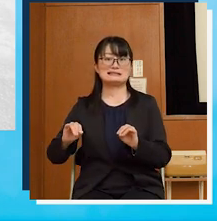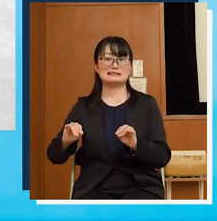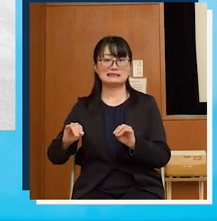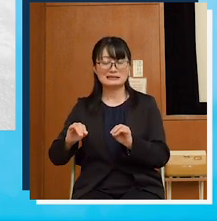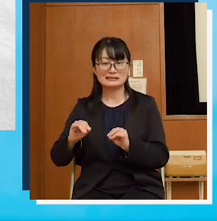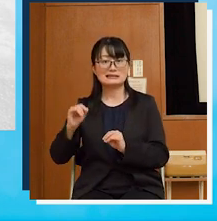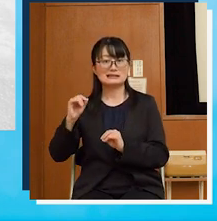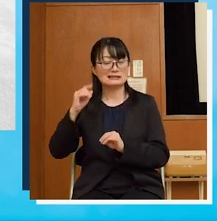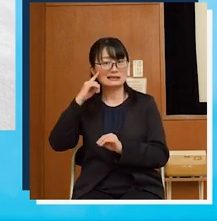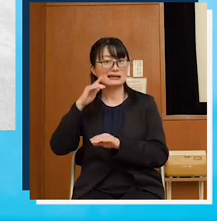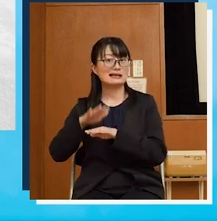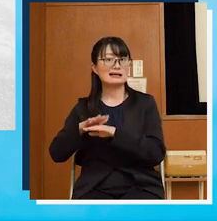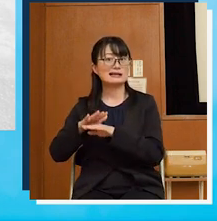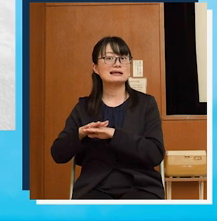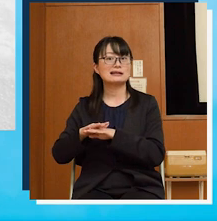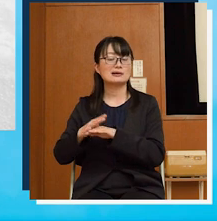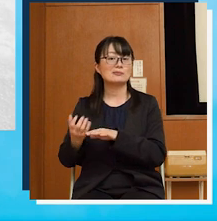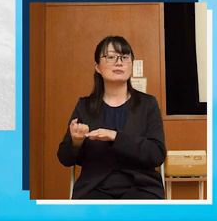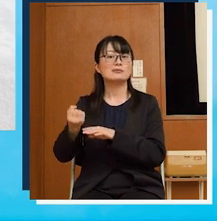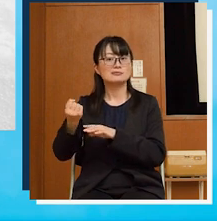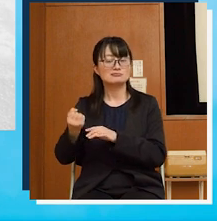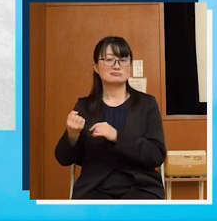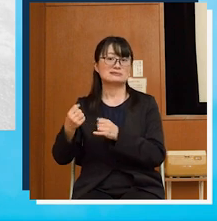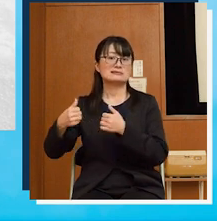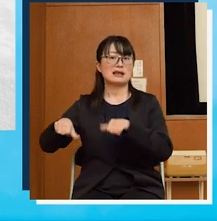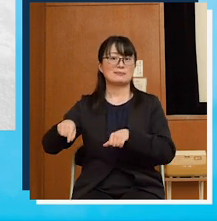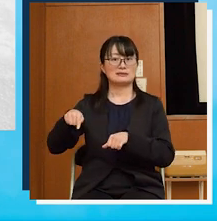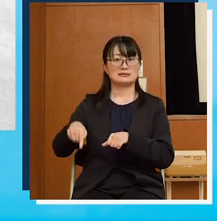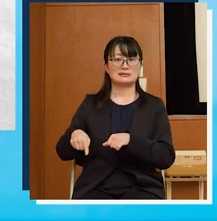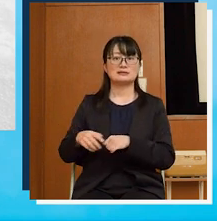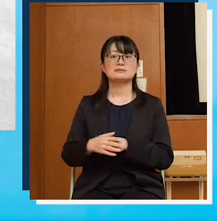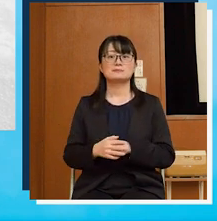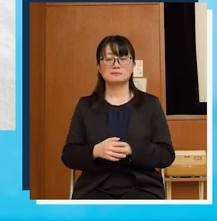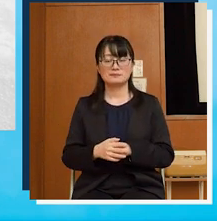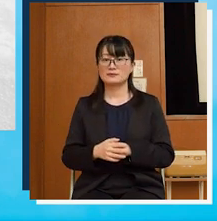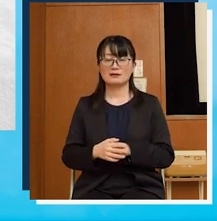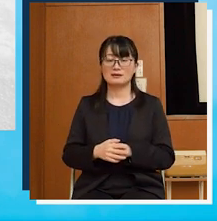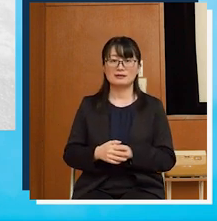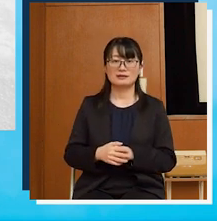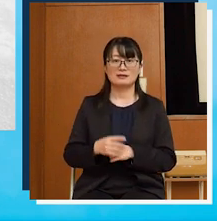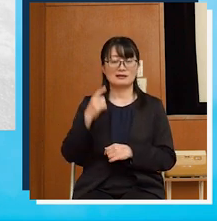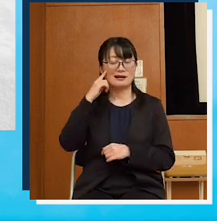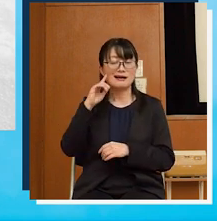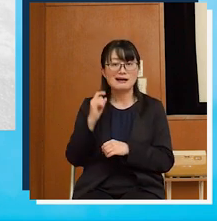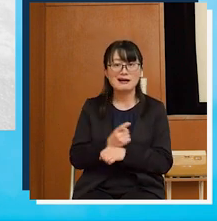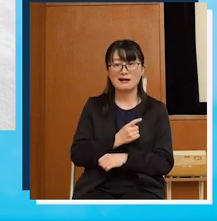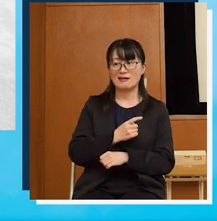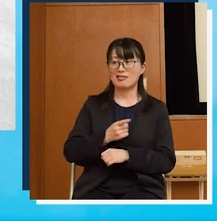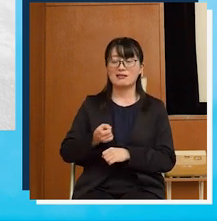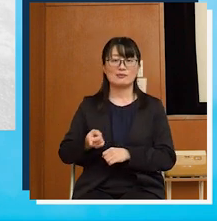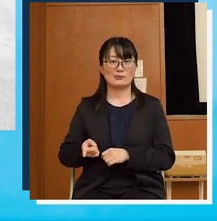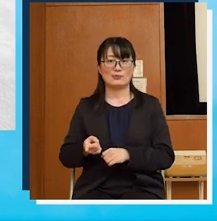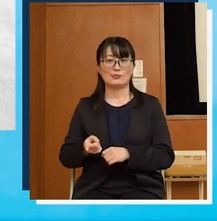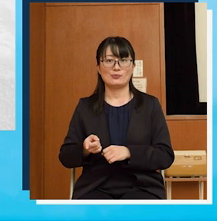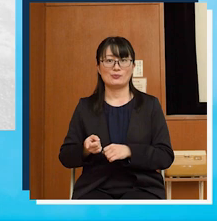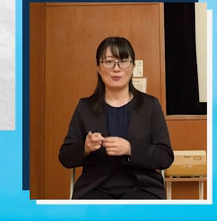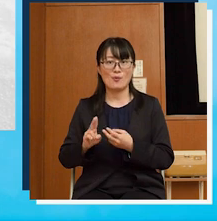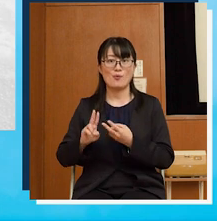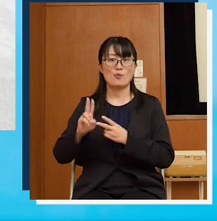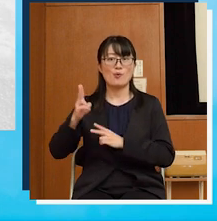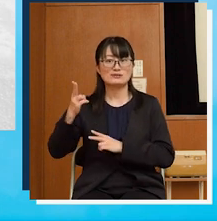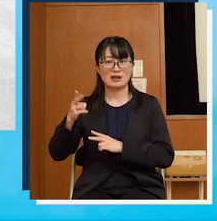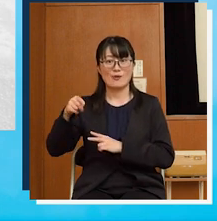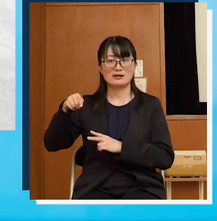法的な地位に置かれていたわけですとんでもないことを実は日本は独立を果たすために沖縄に対してした